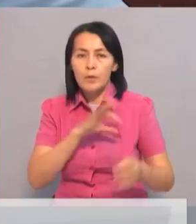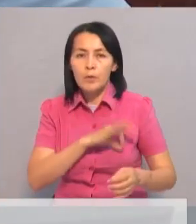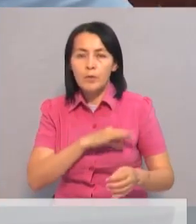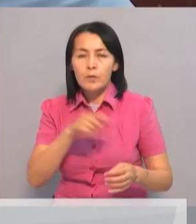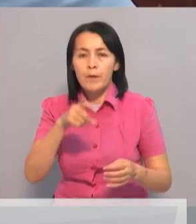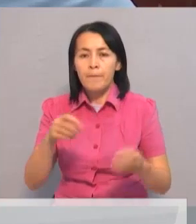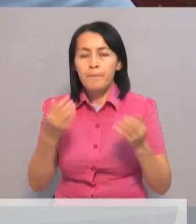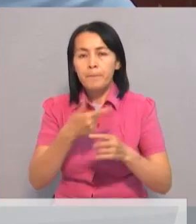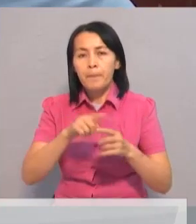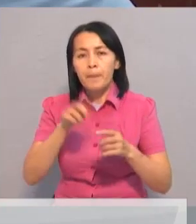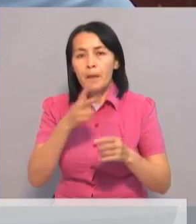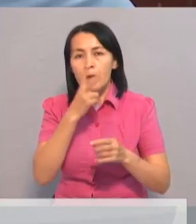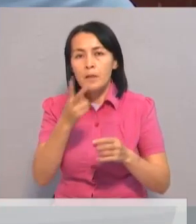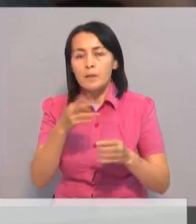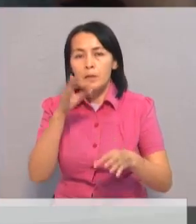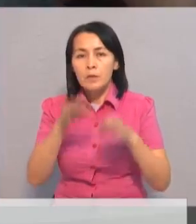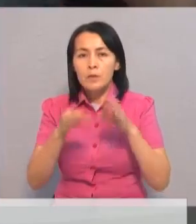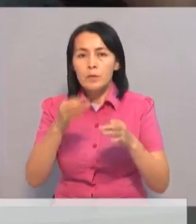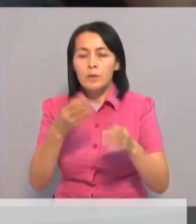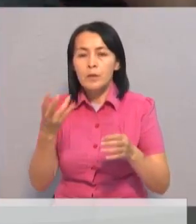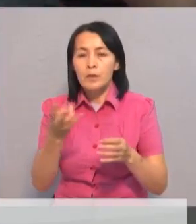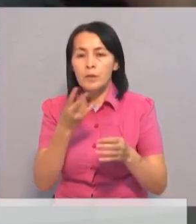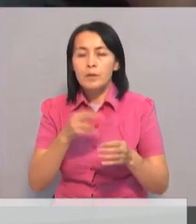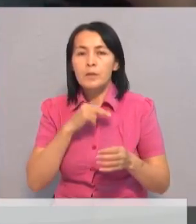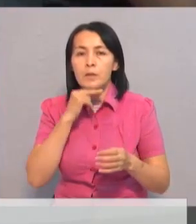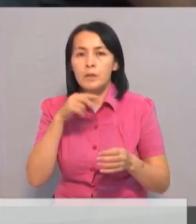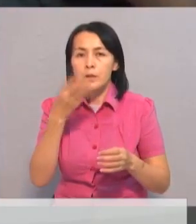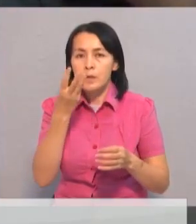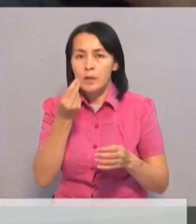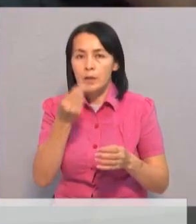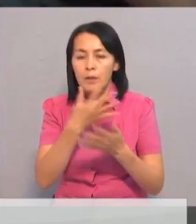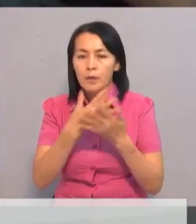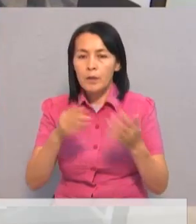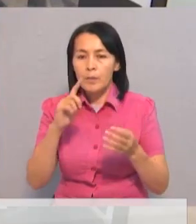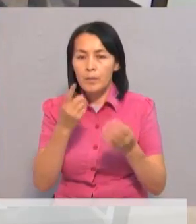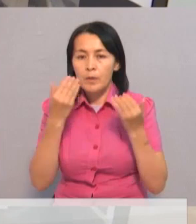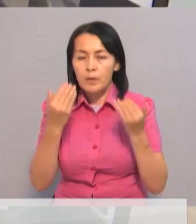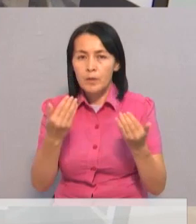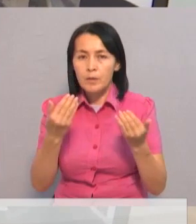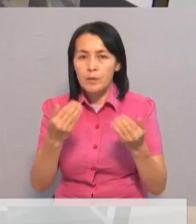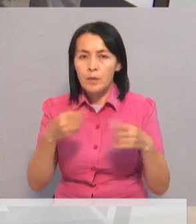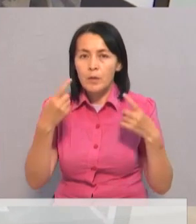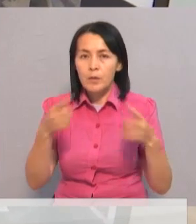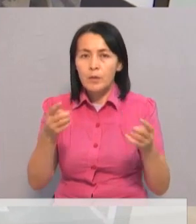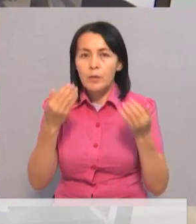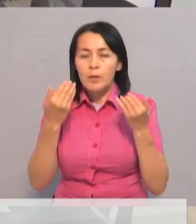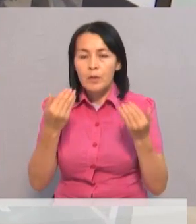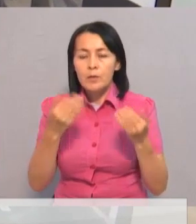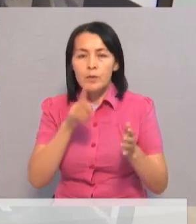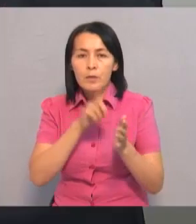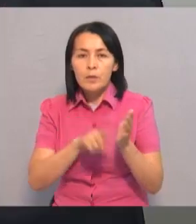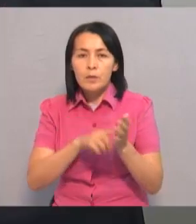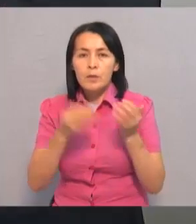юридических лиц. Это на усмотрение суда. Надо обращать внимание на цену товара. Первое различие оригинала и контрафакта. Контрафакт